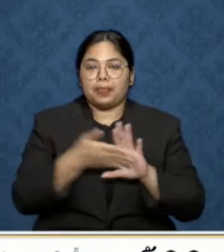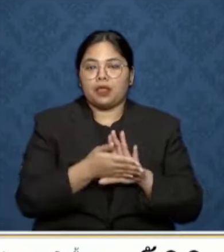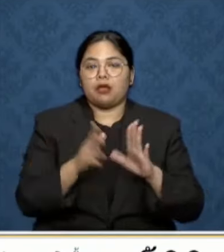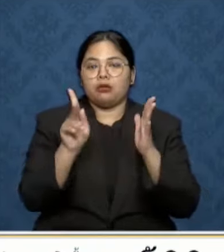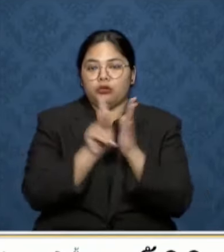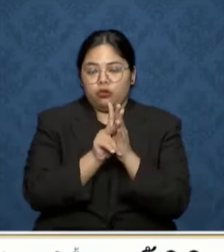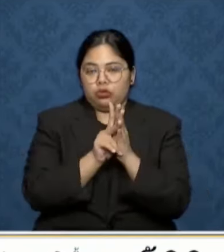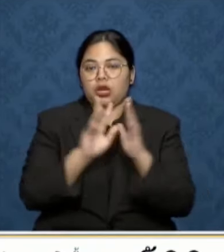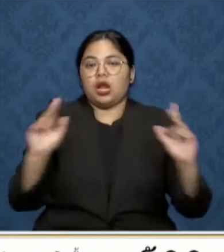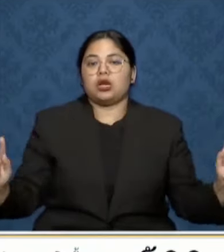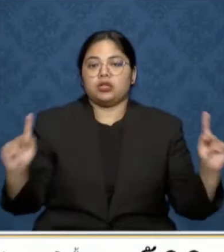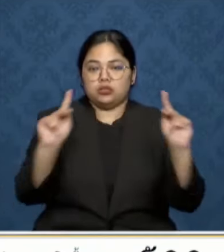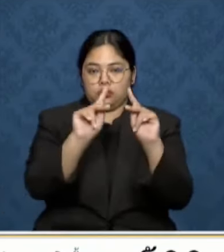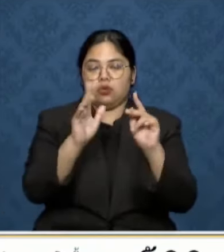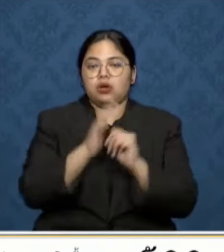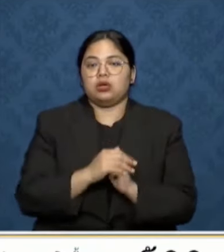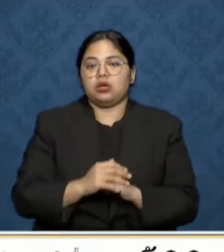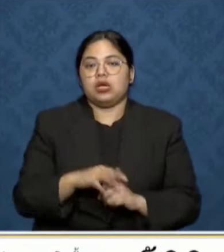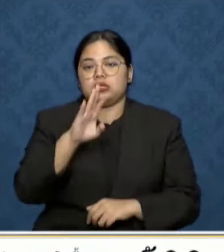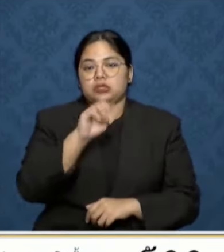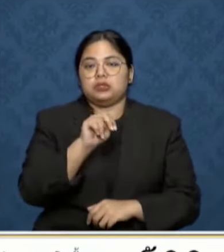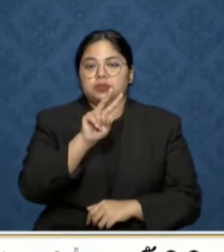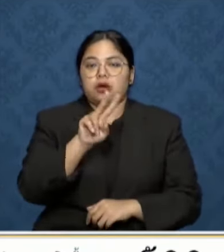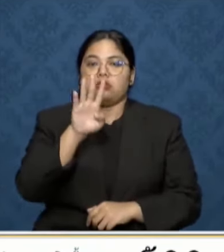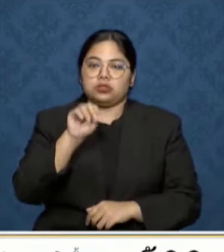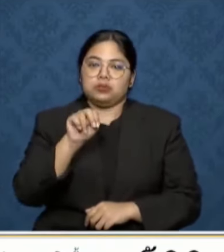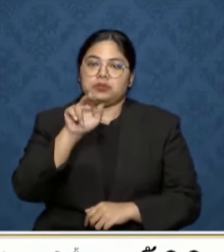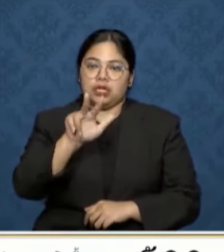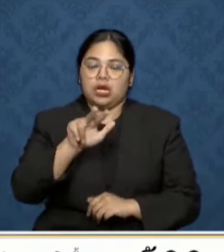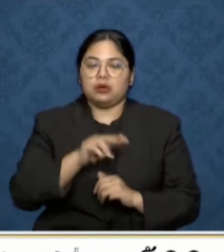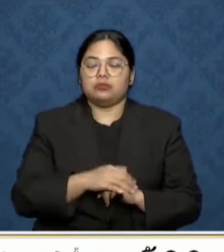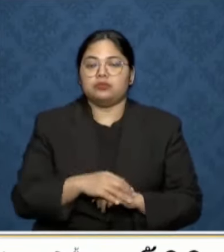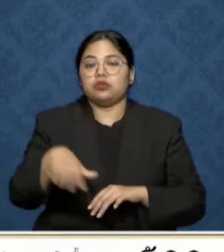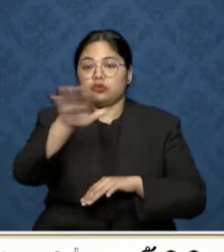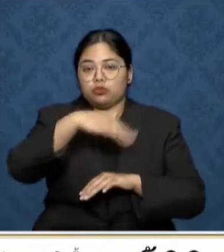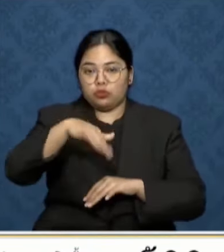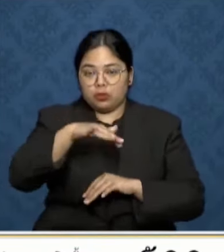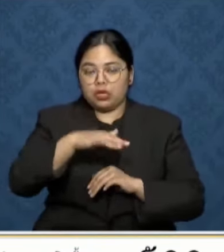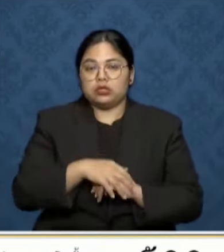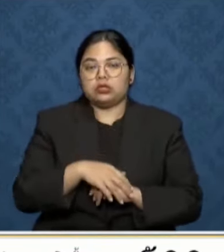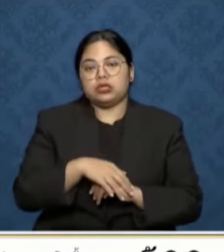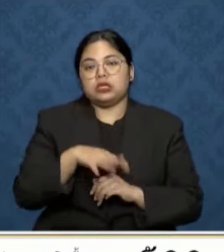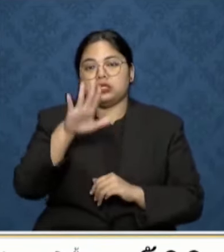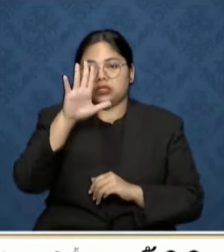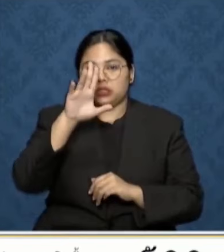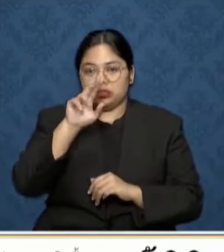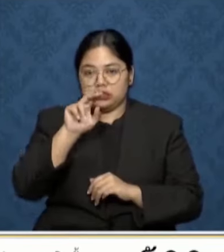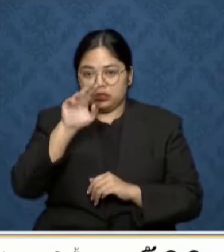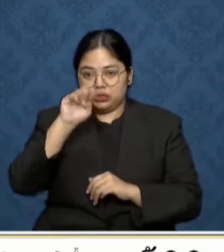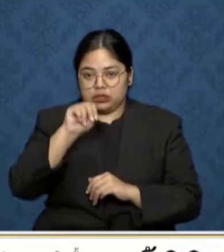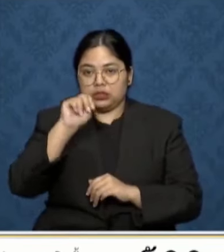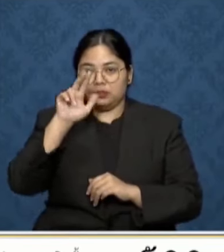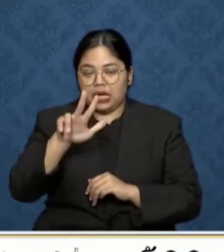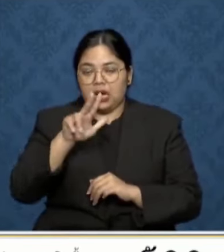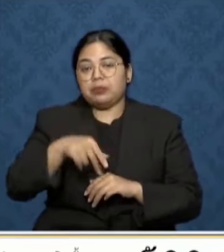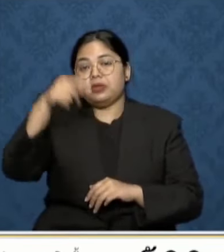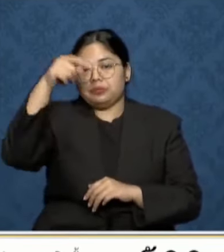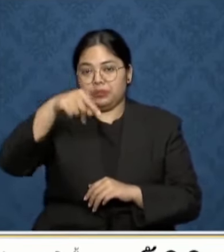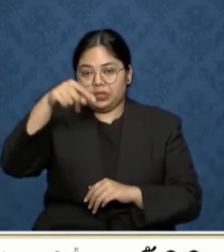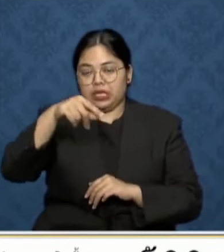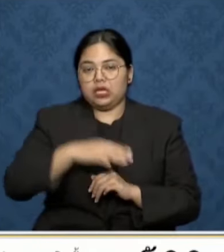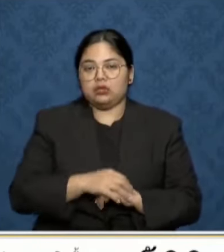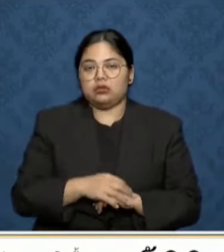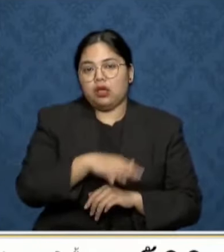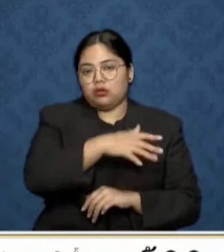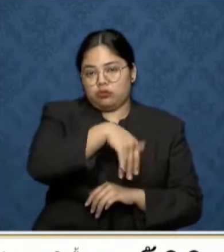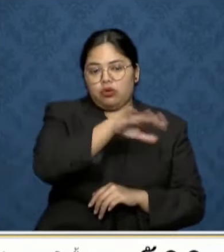บข้อ 42 กั 4342 คืกรณีทั่วไป43 กรณีพิเศษเอากรณีพิเศษเลยลกันะครัผมไมล